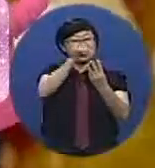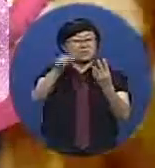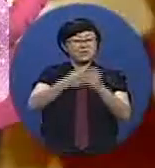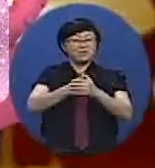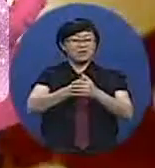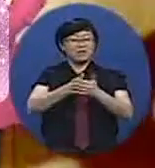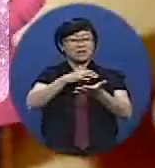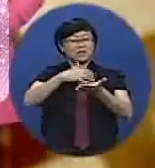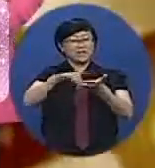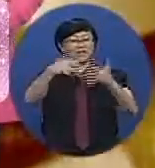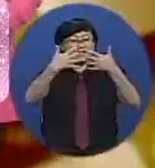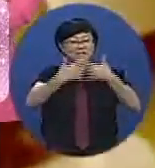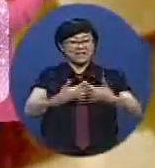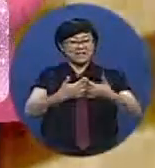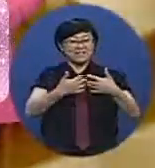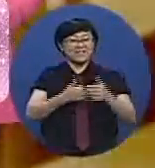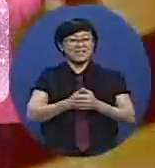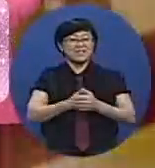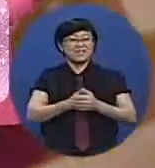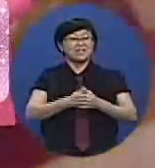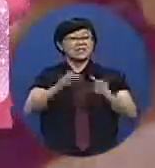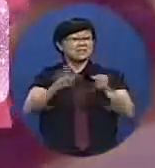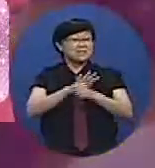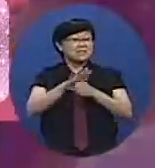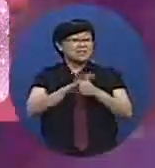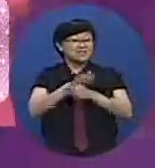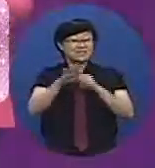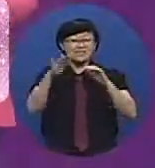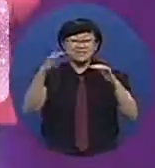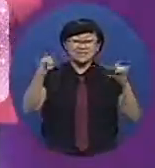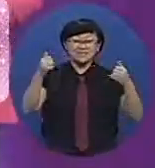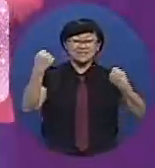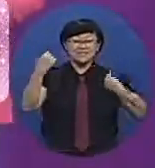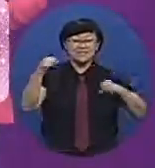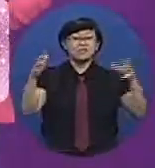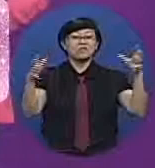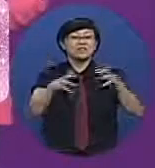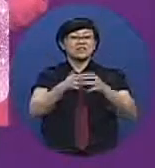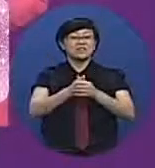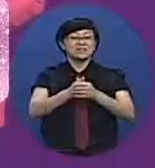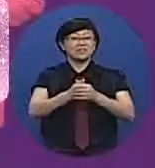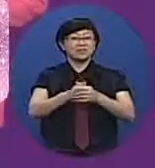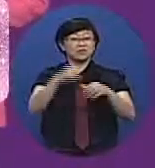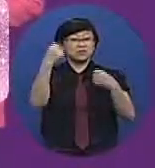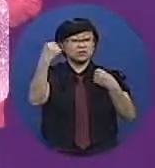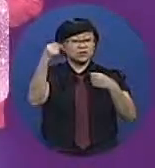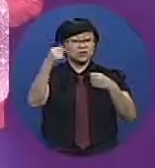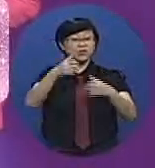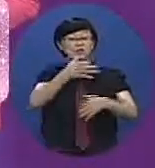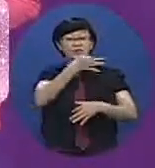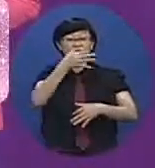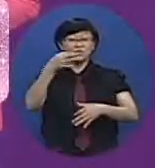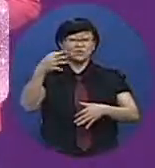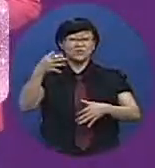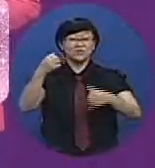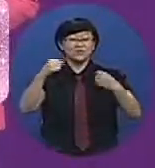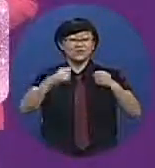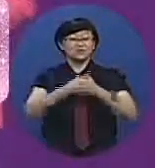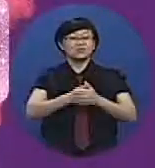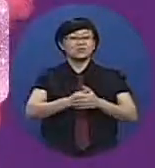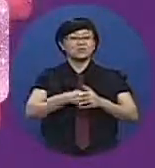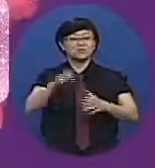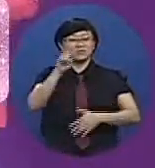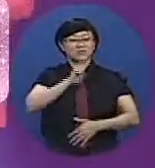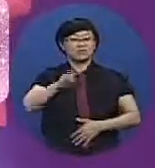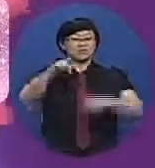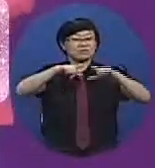계산기. 그런데 네. 이분들 사랑하는 사람들 모두 함께 모여서 흥겨우게 춤을 춥시다.